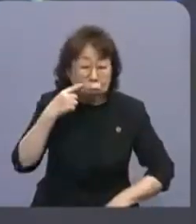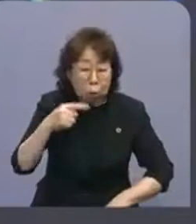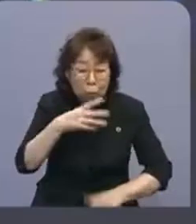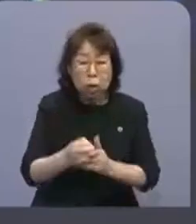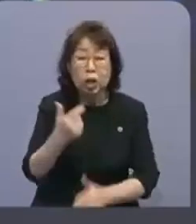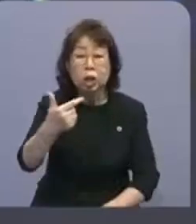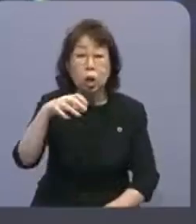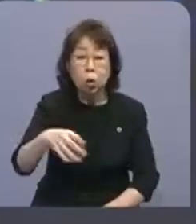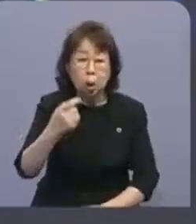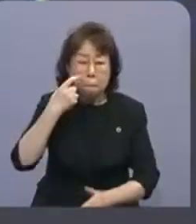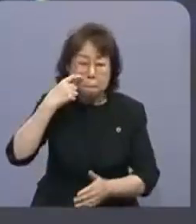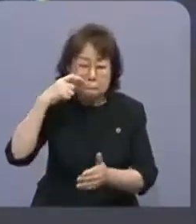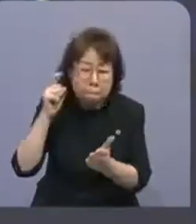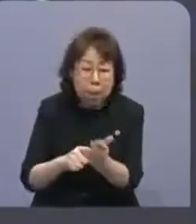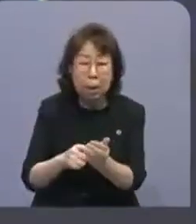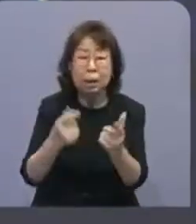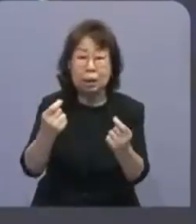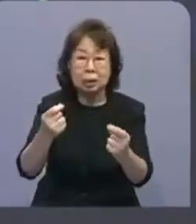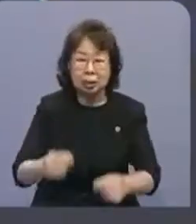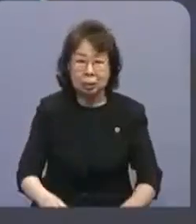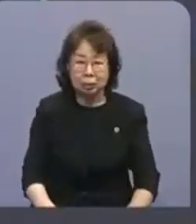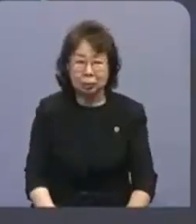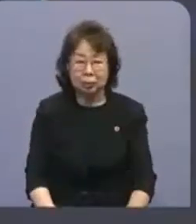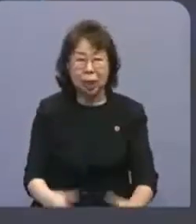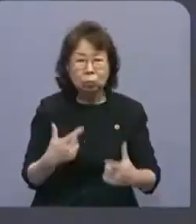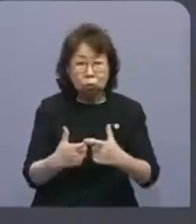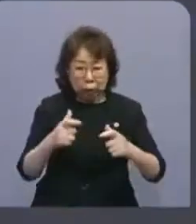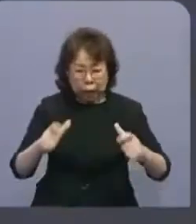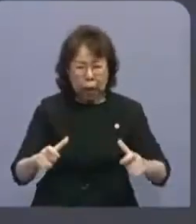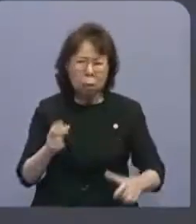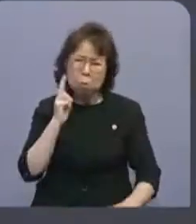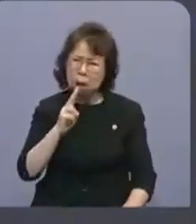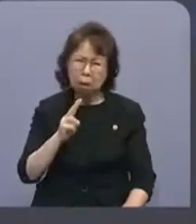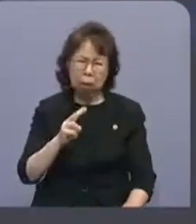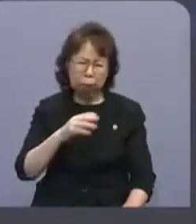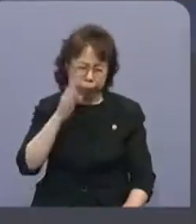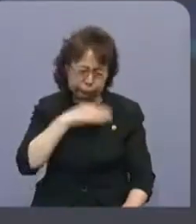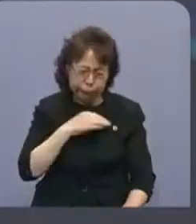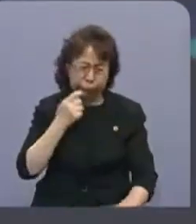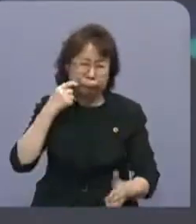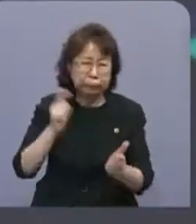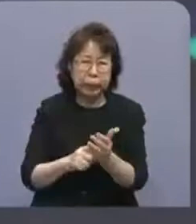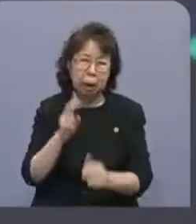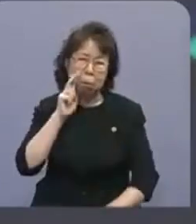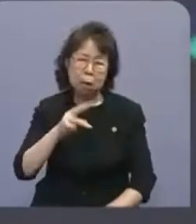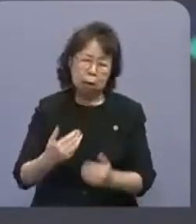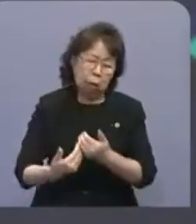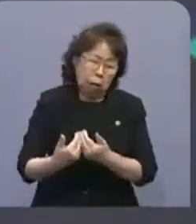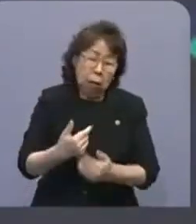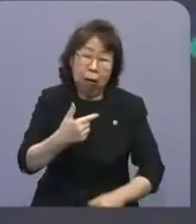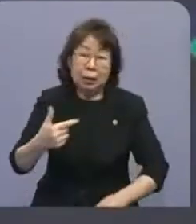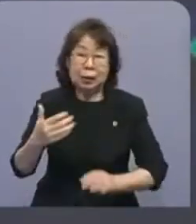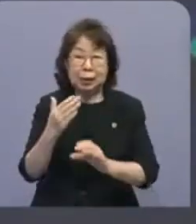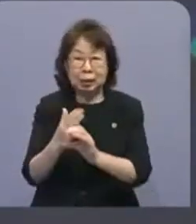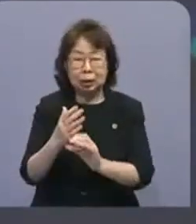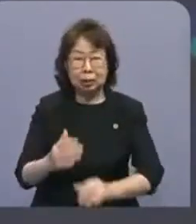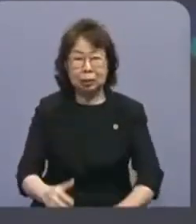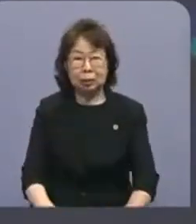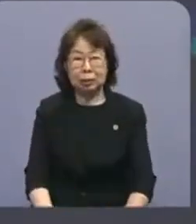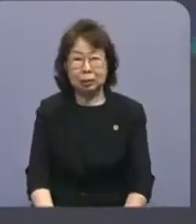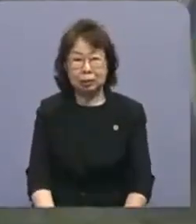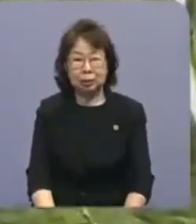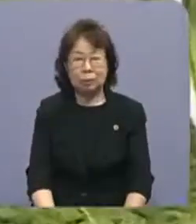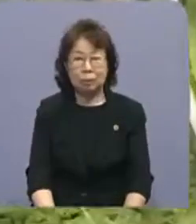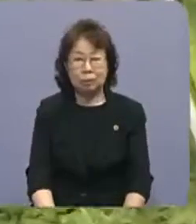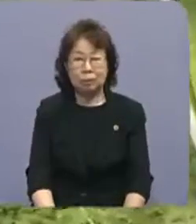독성물질에 확인해 됐는데 부산에서도 이렇게 마이크로 시스템 이 검출돼 논란이 일고 있습니다 보디 킴 알아내기 합니다